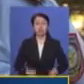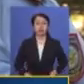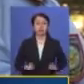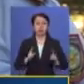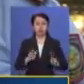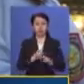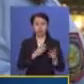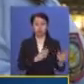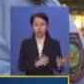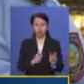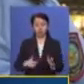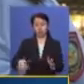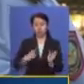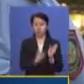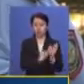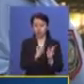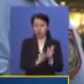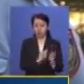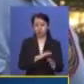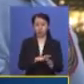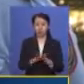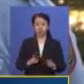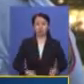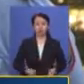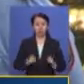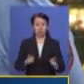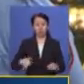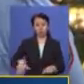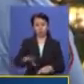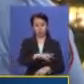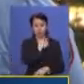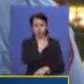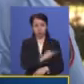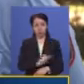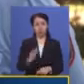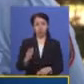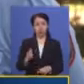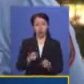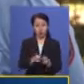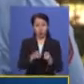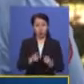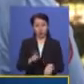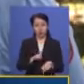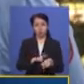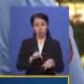категории, все раскрыты. При совершении преступлений задействуются все силы, средства органов